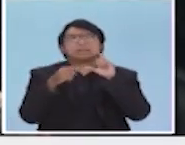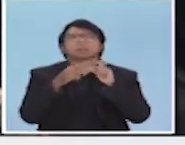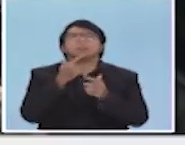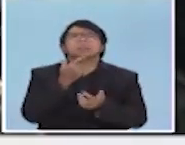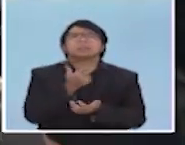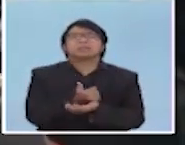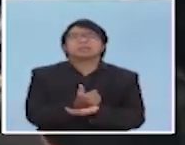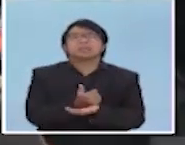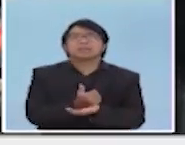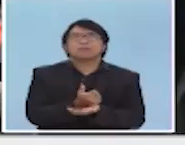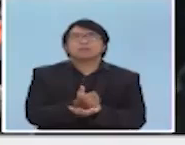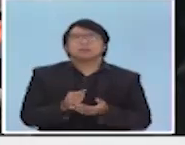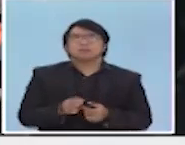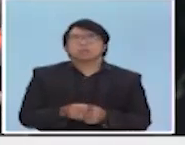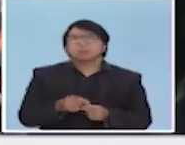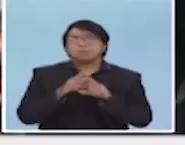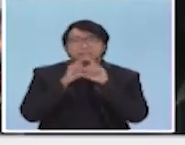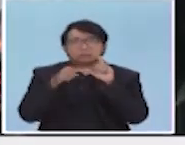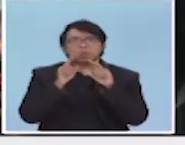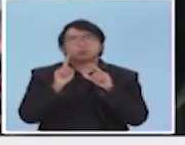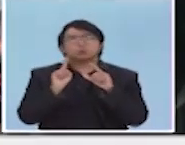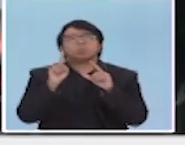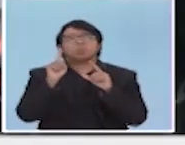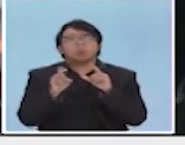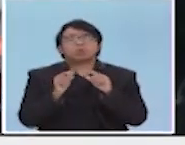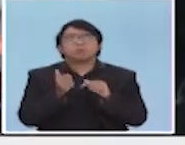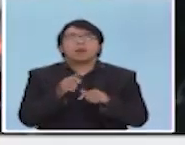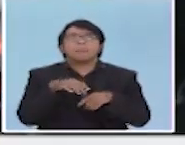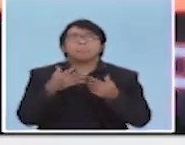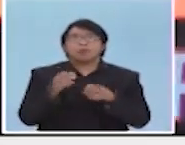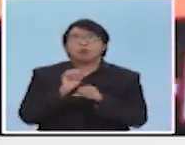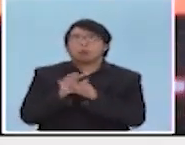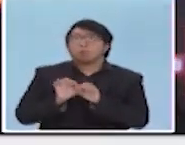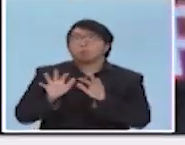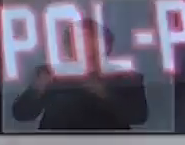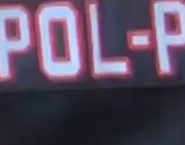dan memang dijadikan sebuah kebutuhan dalam rangka mencegah pandemi ini terus berlangsung.